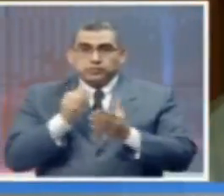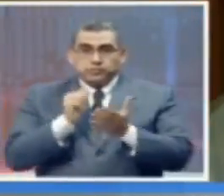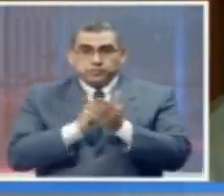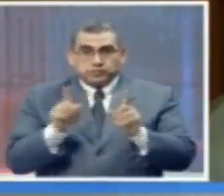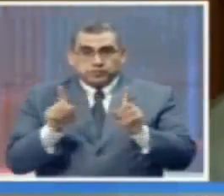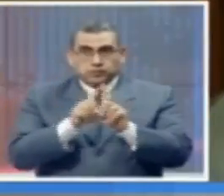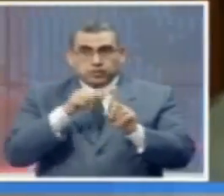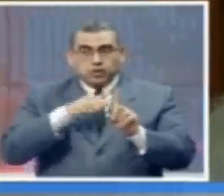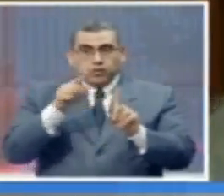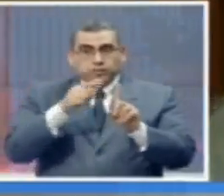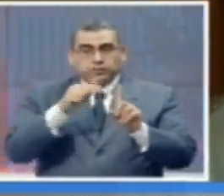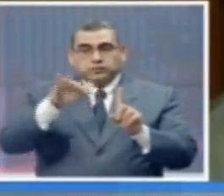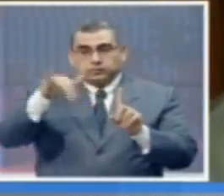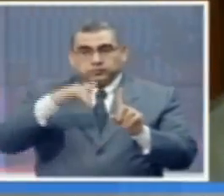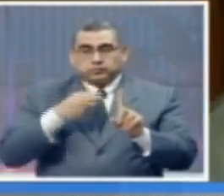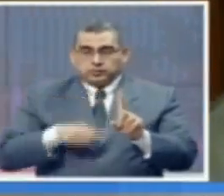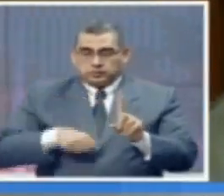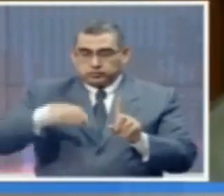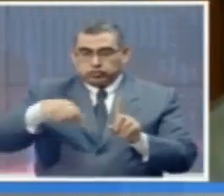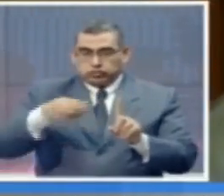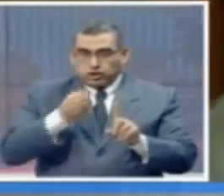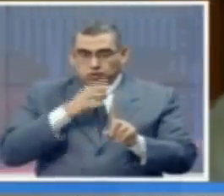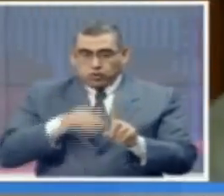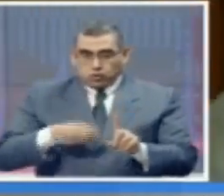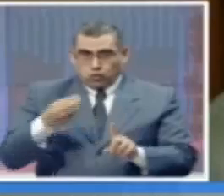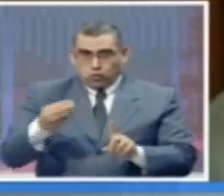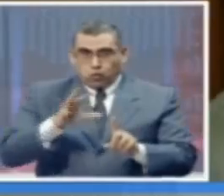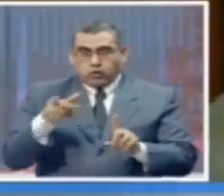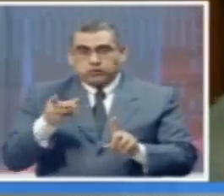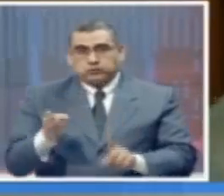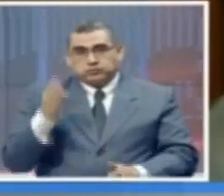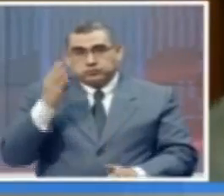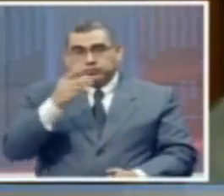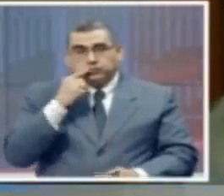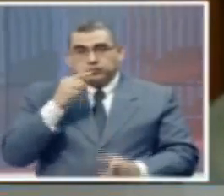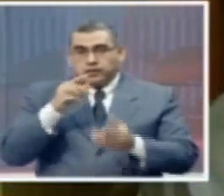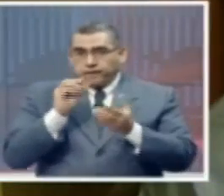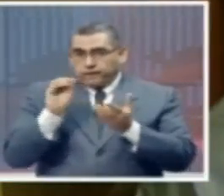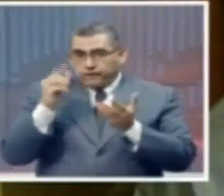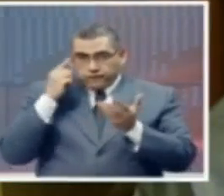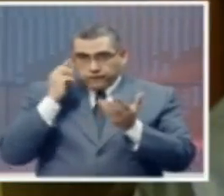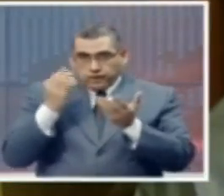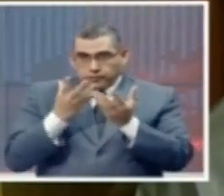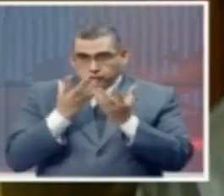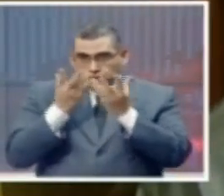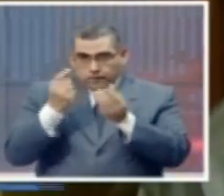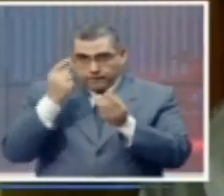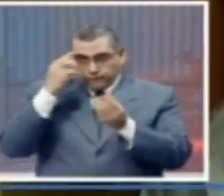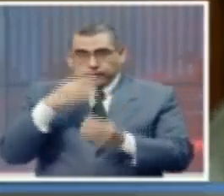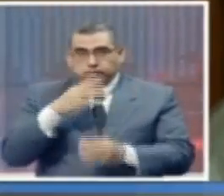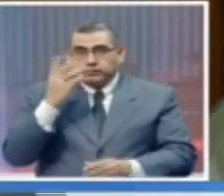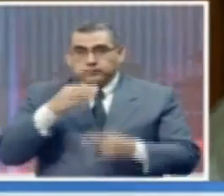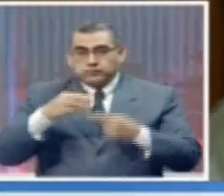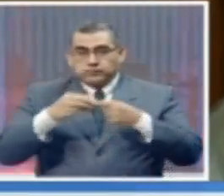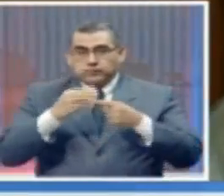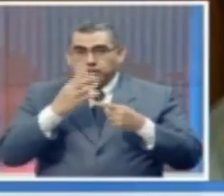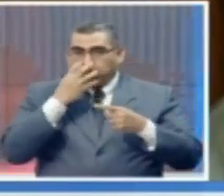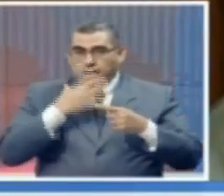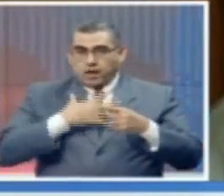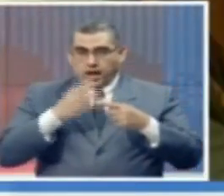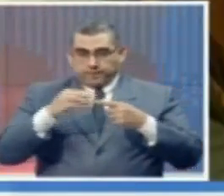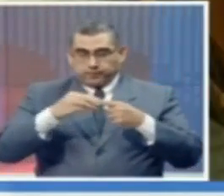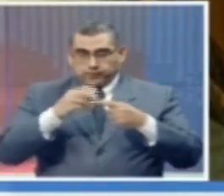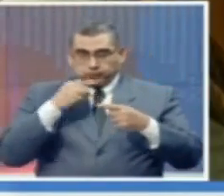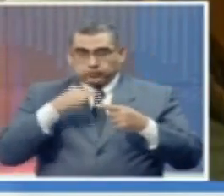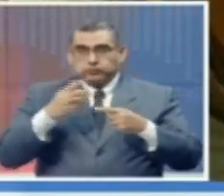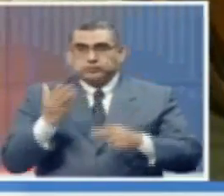يصرف العلاج، فبنديله العلاج شنطة العلاج وبنديله الحاجة وبنفهمه بيعمل ايه، وجهاز الاكسجين اللي هم دلوقتي بقوا